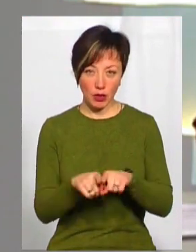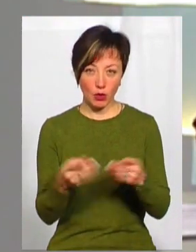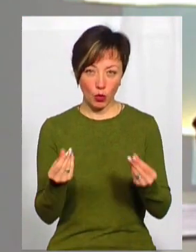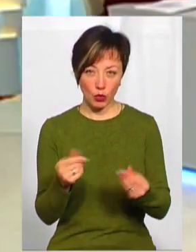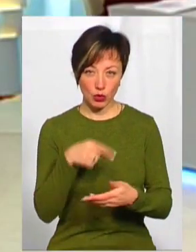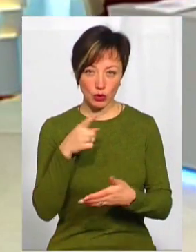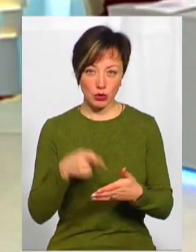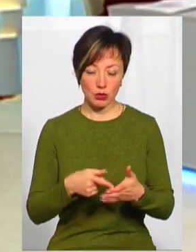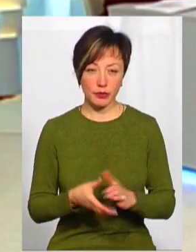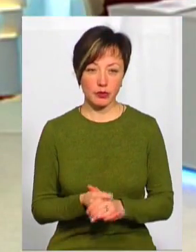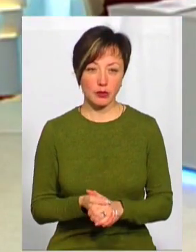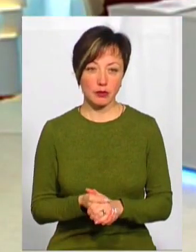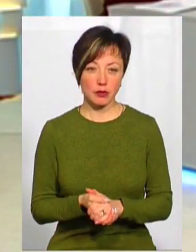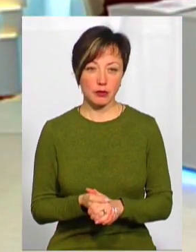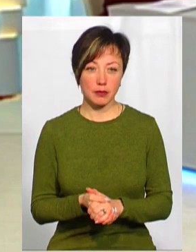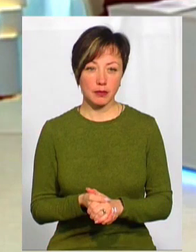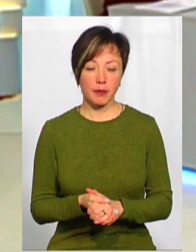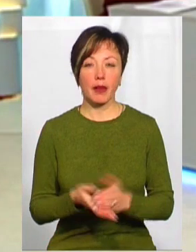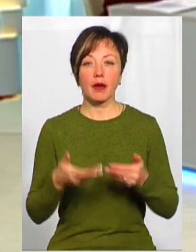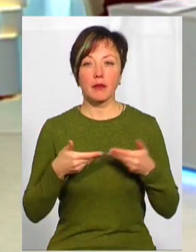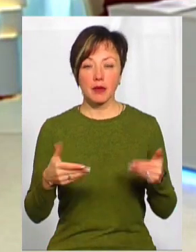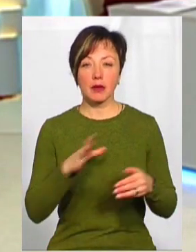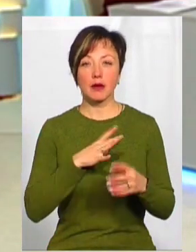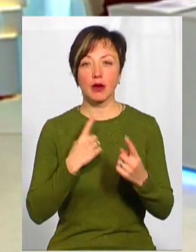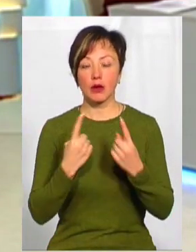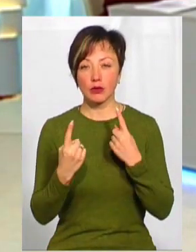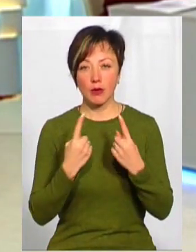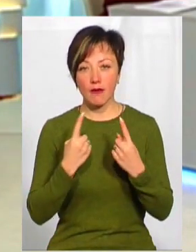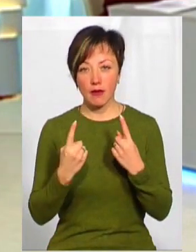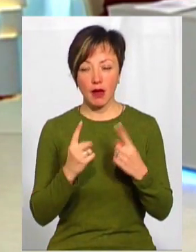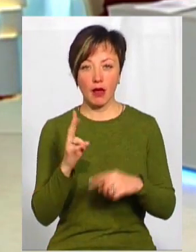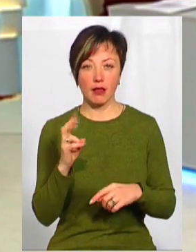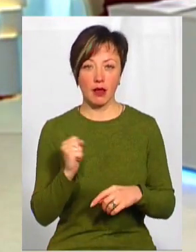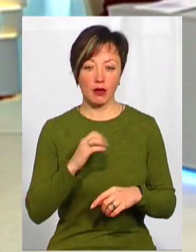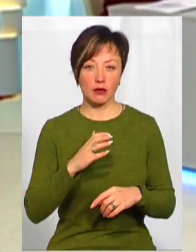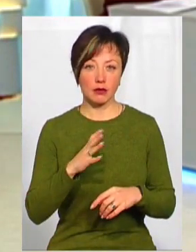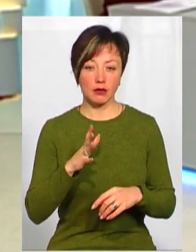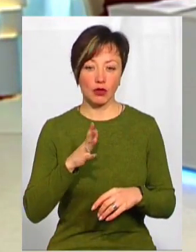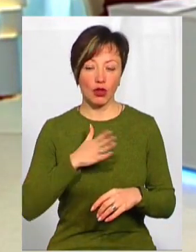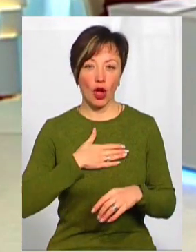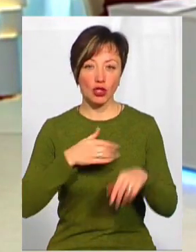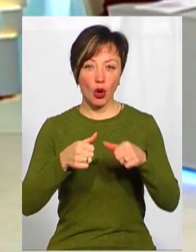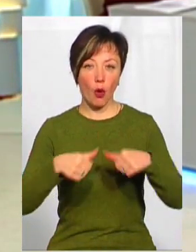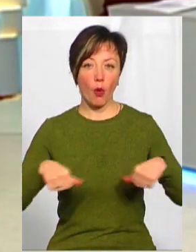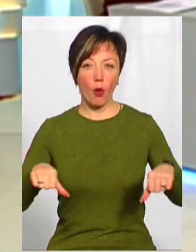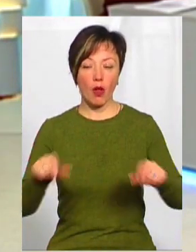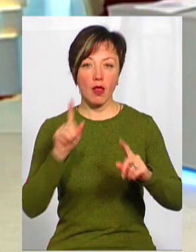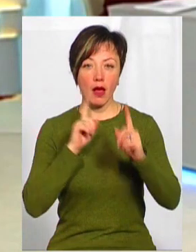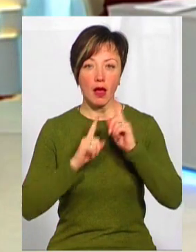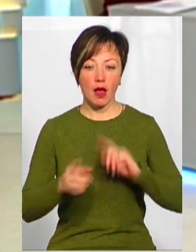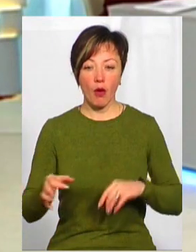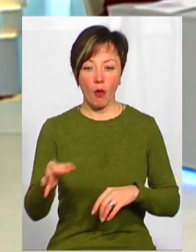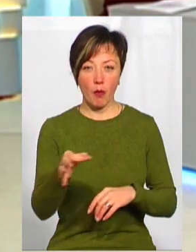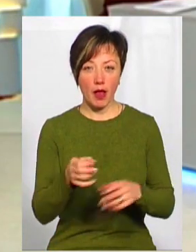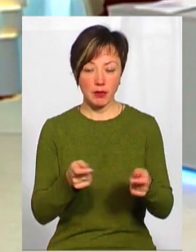кошти? Ми вели розмову на наші колеги обласної державної адміністрації,